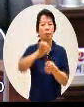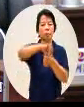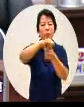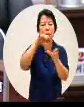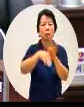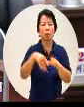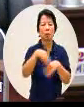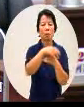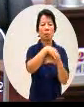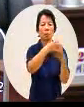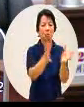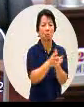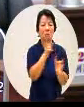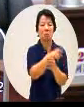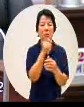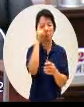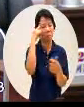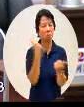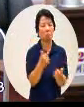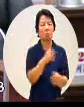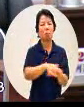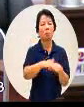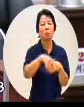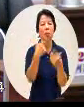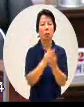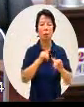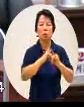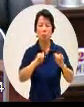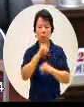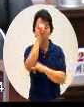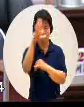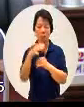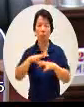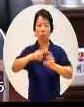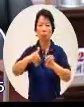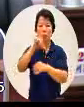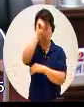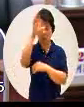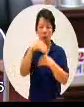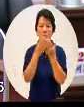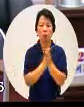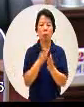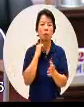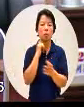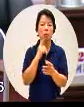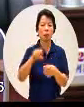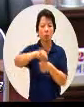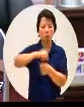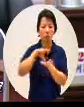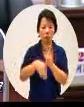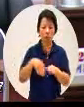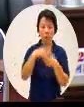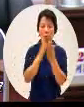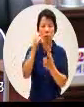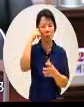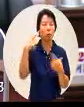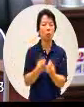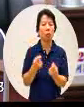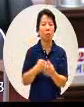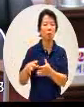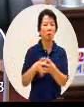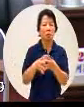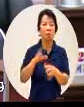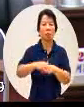大概大多數的人都會反對所以民進黨跟國民黨你注意看只要加稅這兩個政黨其實意見是一樣的